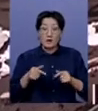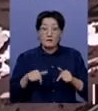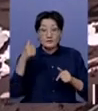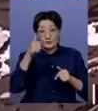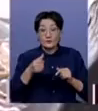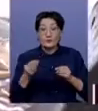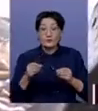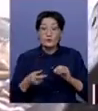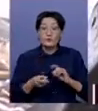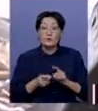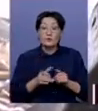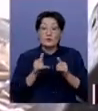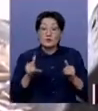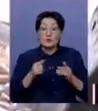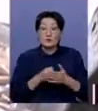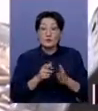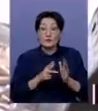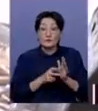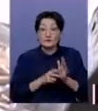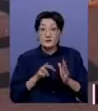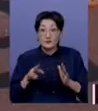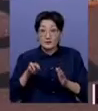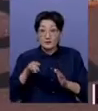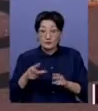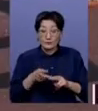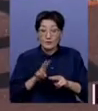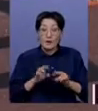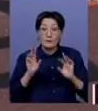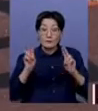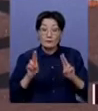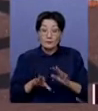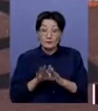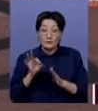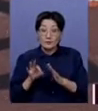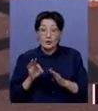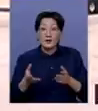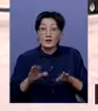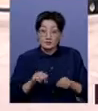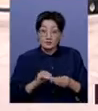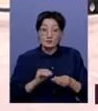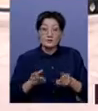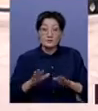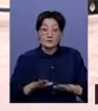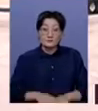году сумму решили увеличить до 800 миллионов. При этом правила отбора остаются прежними.